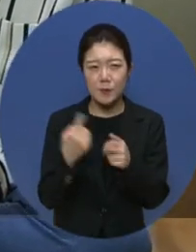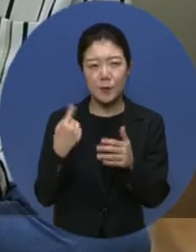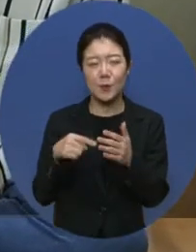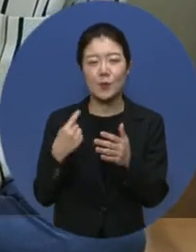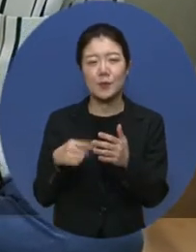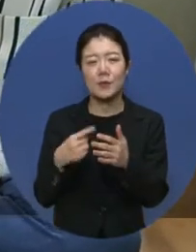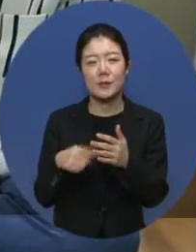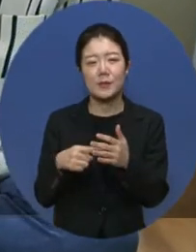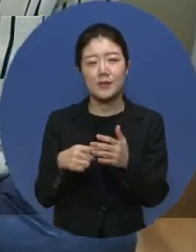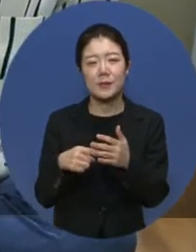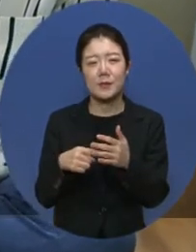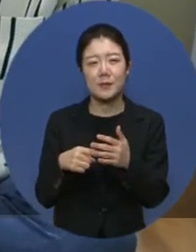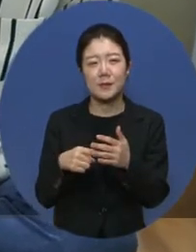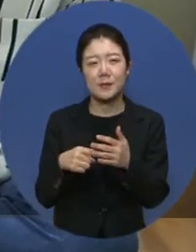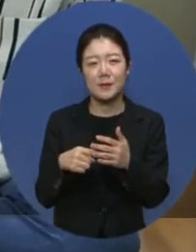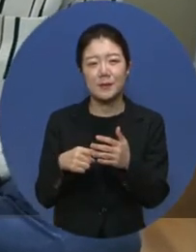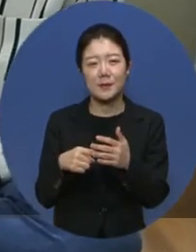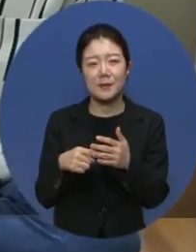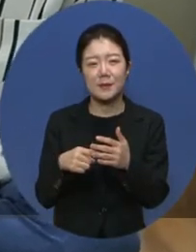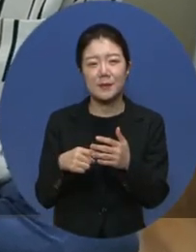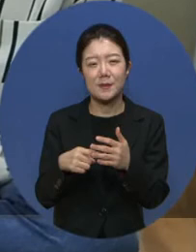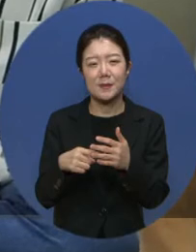교육들을 그러니까